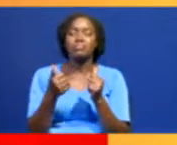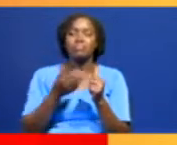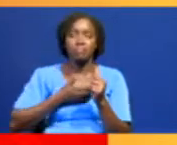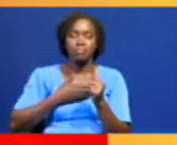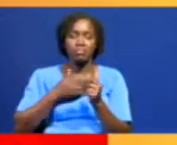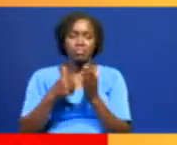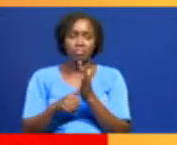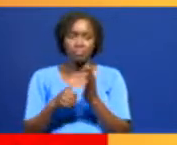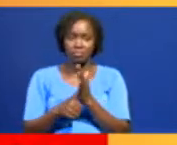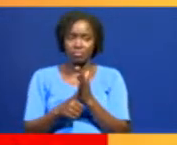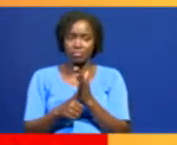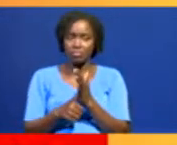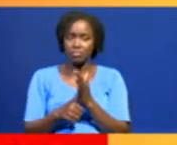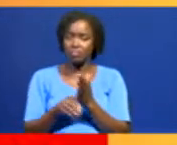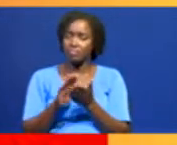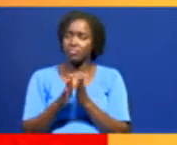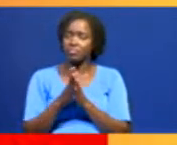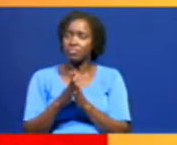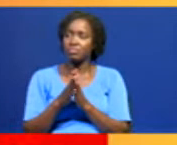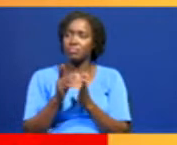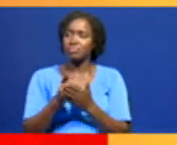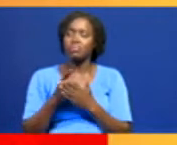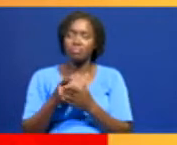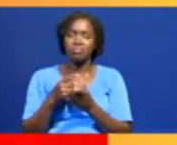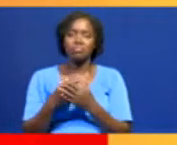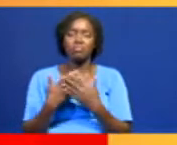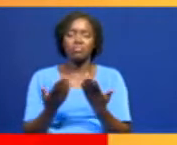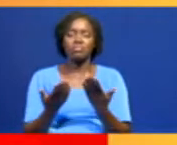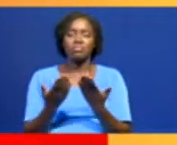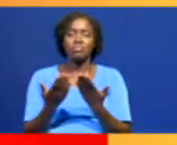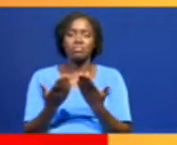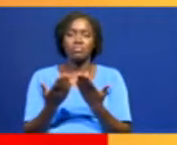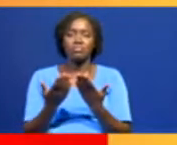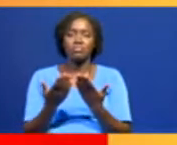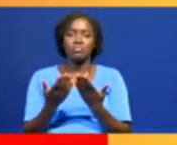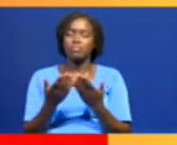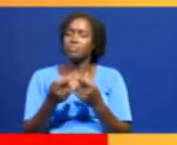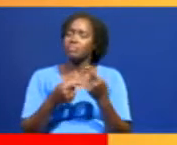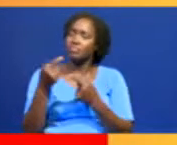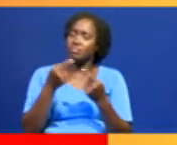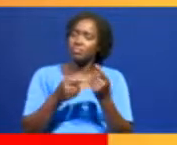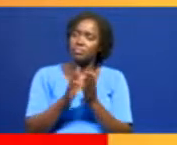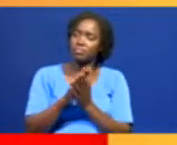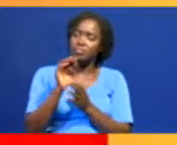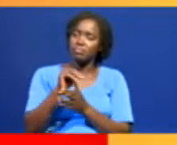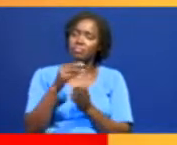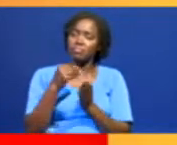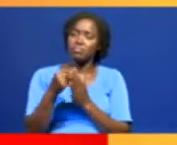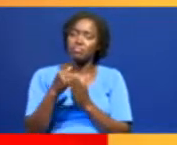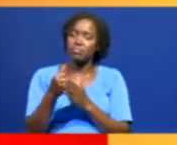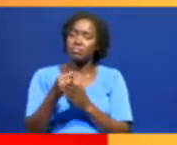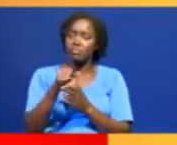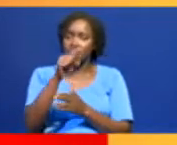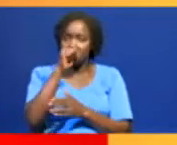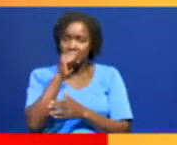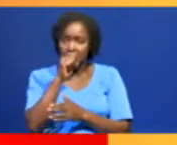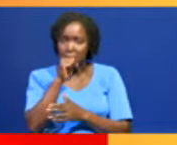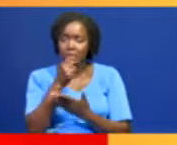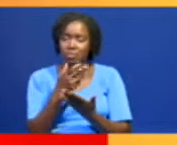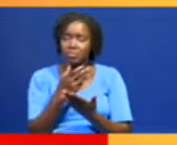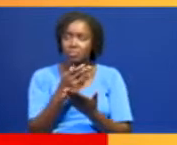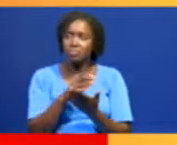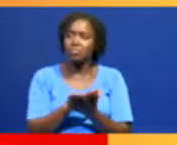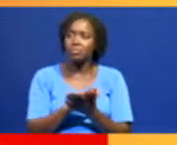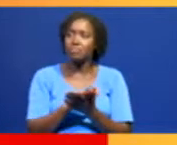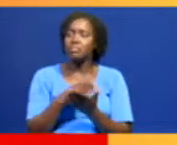nazo, alafu ikawa ni deni. Sasa unashindana Asla Fund na shindana na M-Pesa. Inaitwa Fulisa. Yani